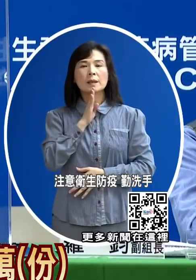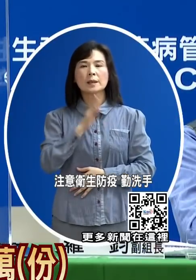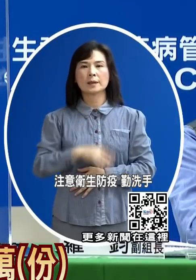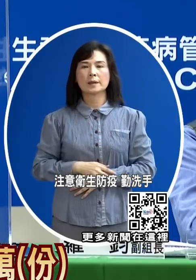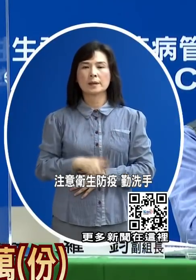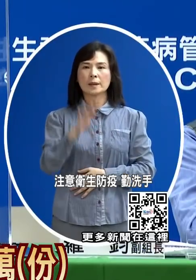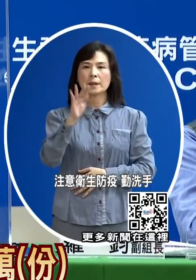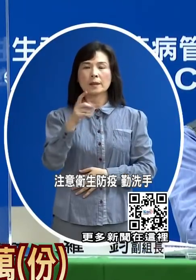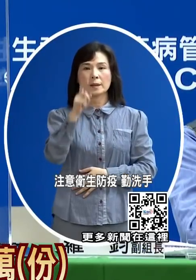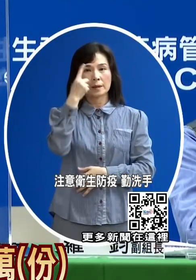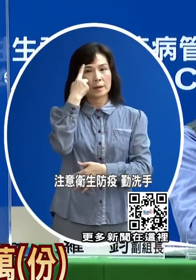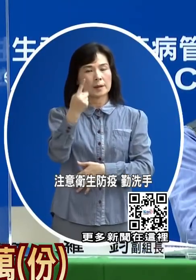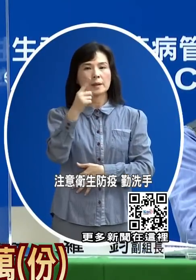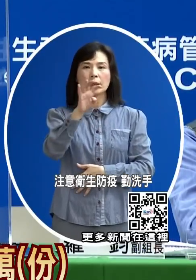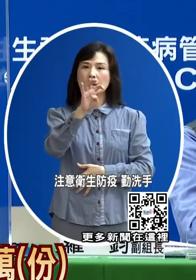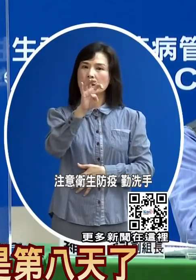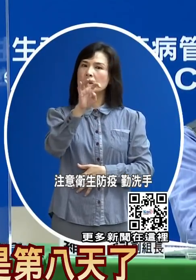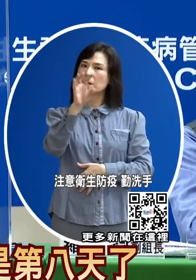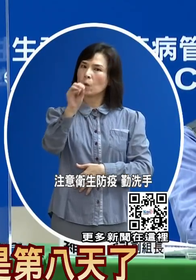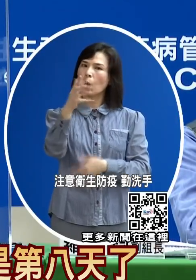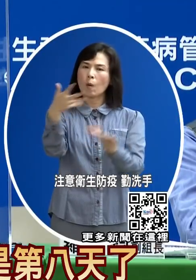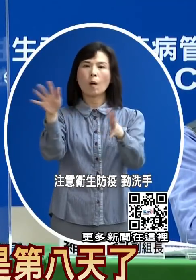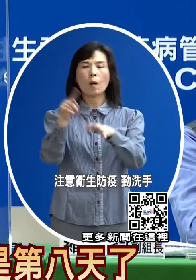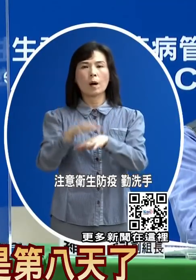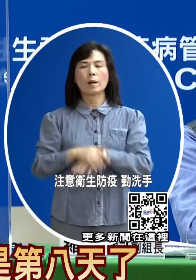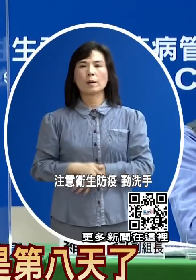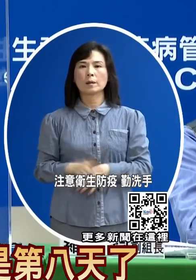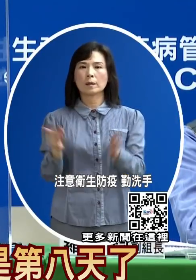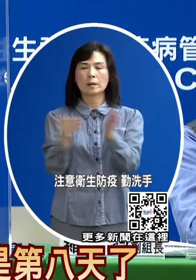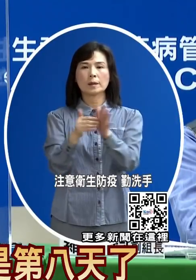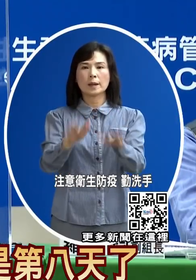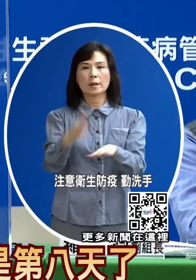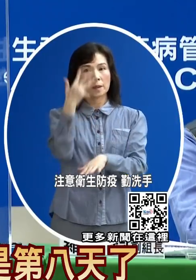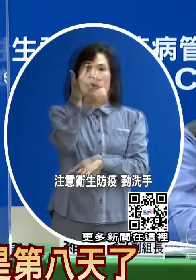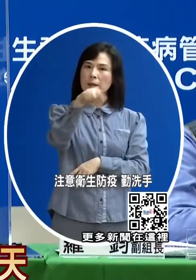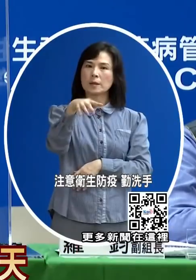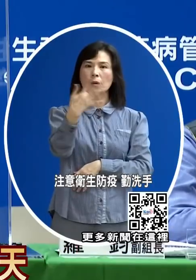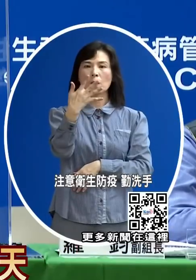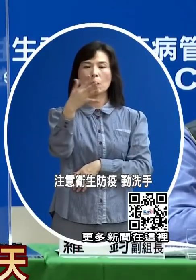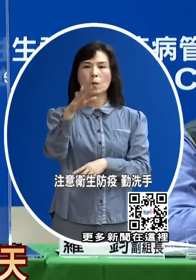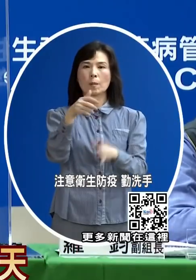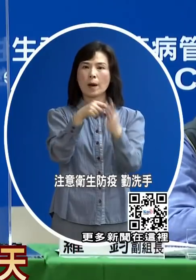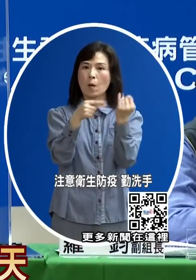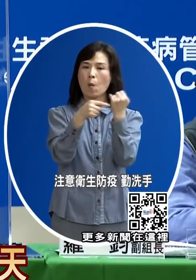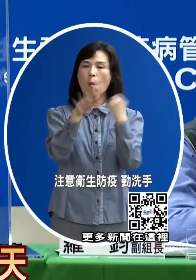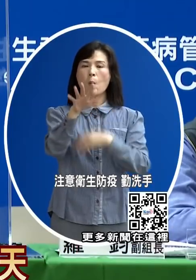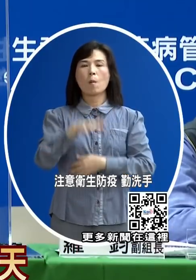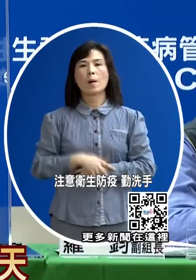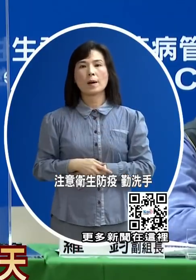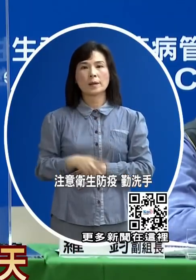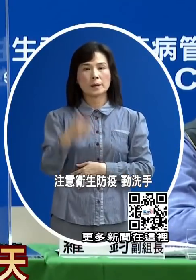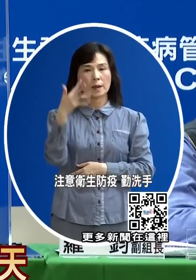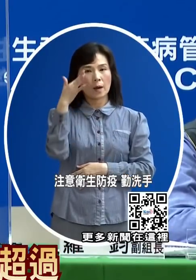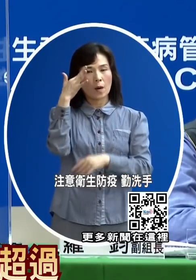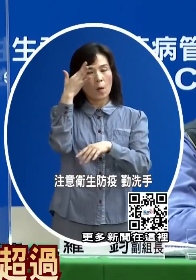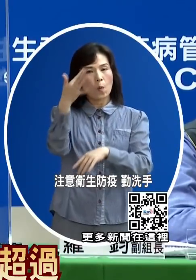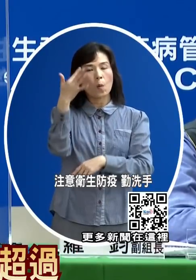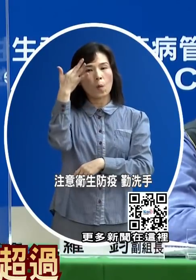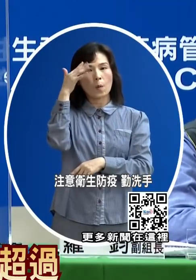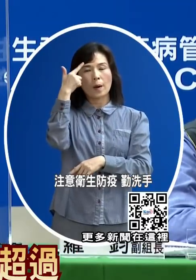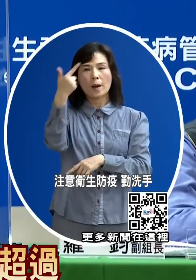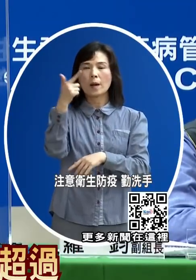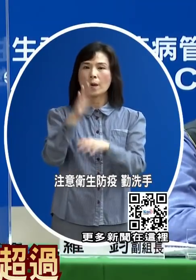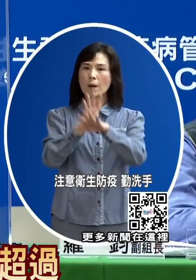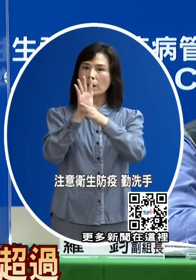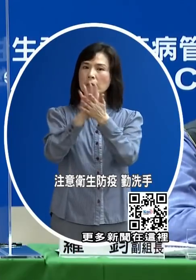1天40几万，我刚才讲过，我们到现在到今天已经是第8天了， 那如果再过个五六天，再一个十天，那